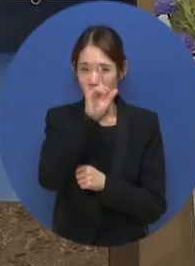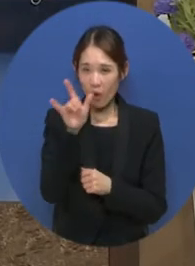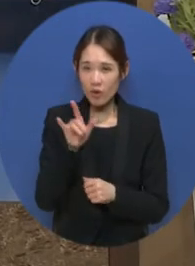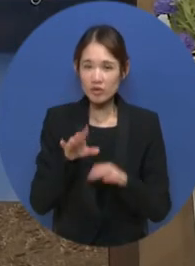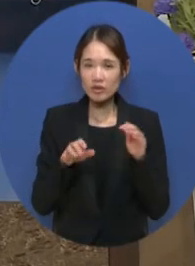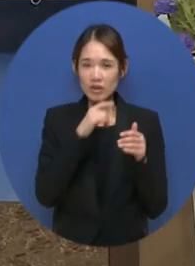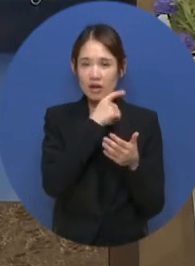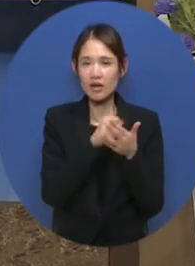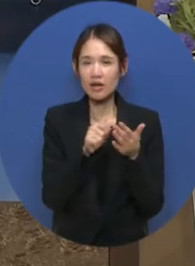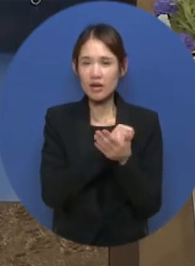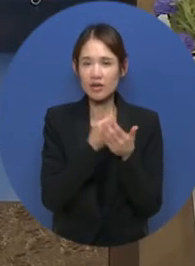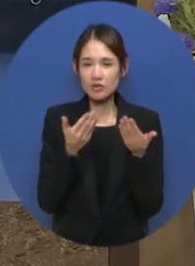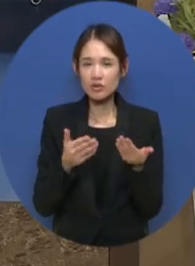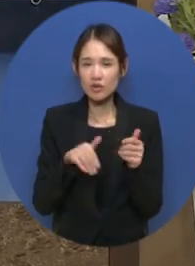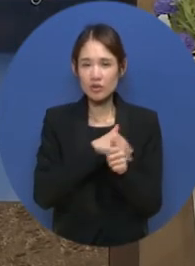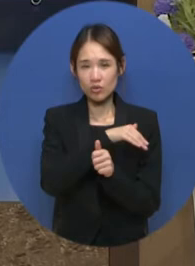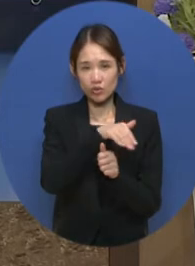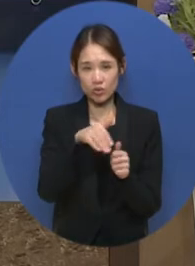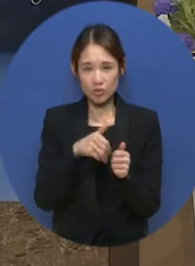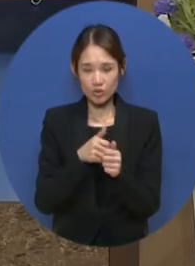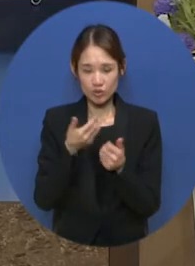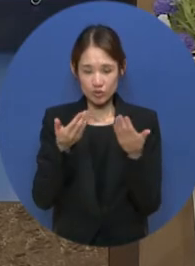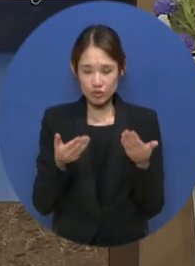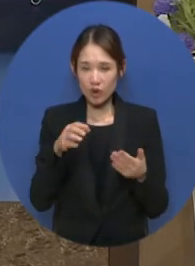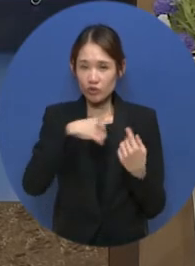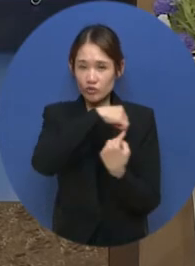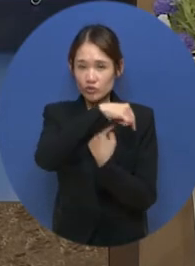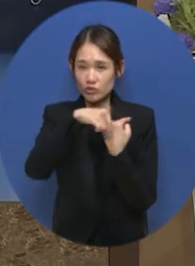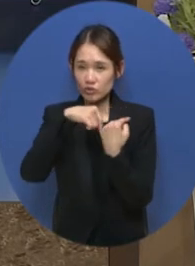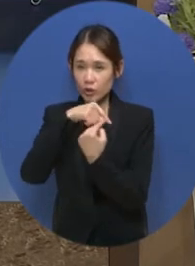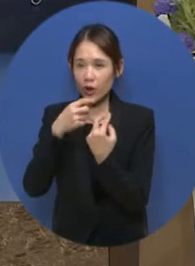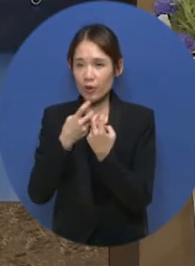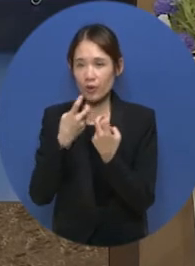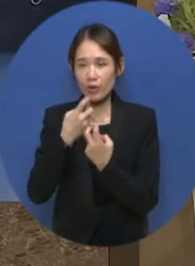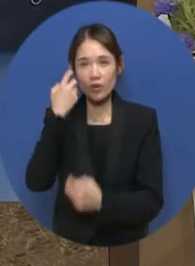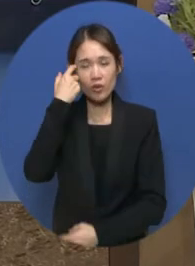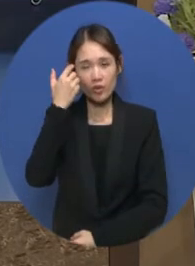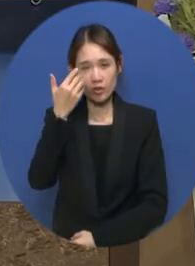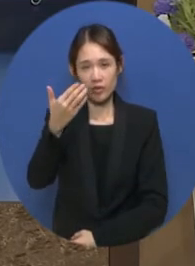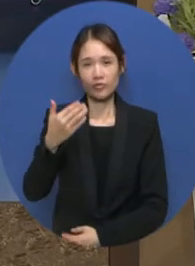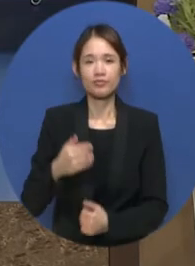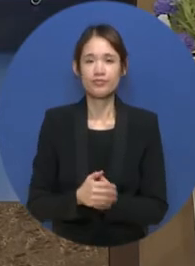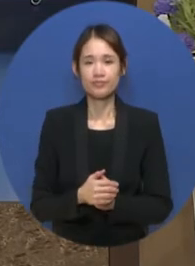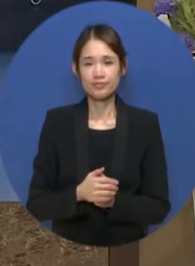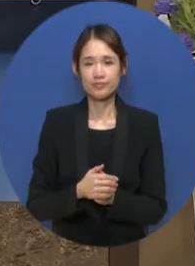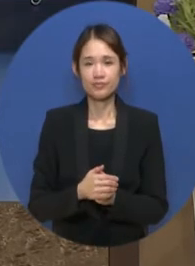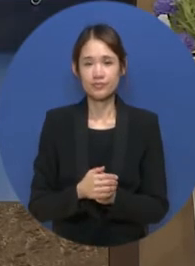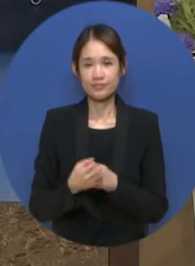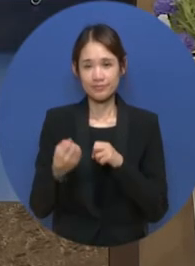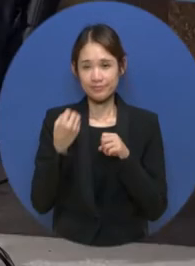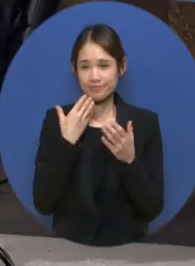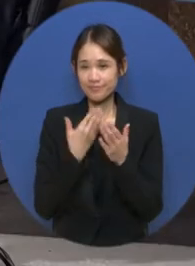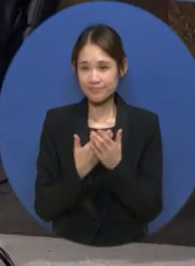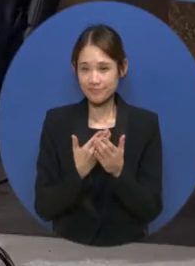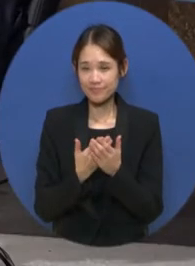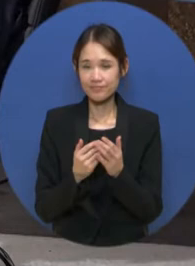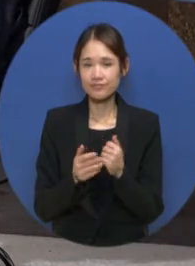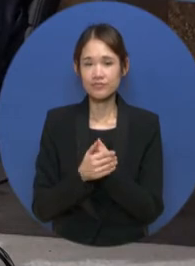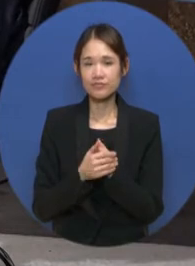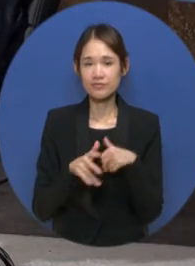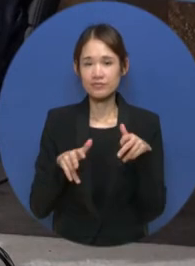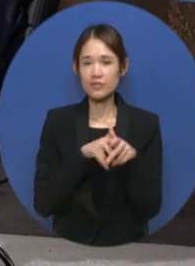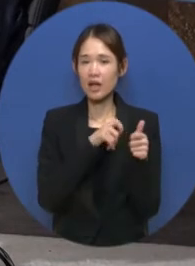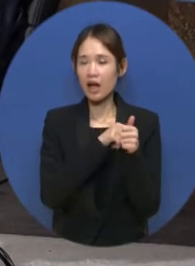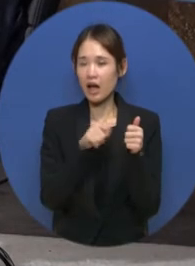학대 피해 장애 쉼터에 현황과 또 이 쉼터가 어떻게 운영되고 있는지 이론에 대해서 말씀드리겠습니다 4 장애인 학대